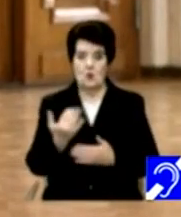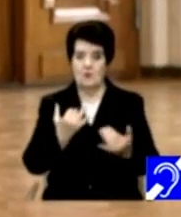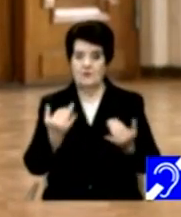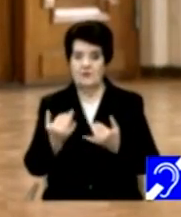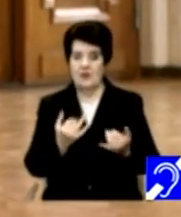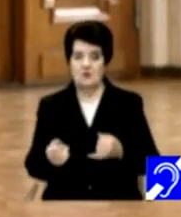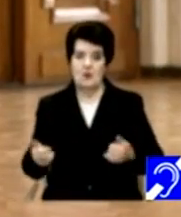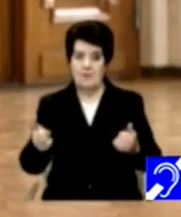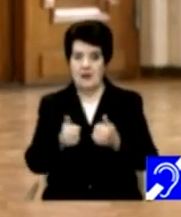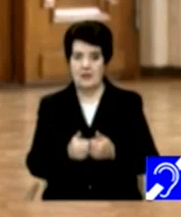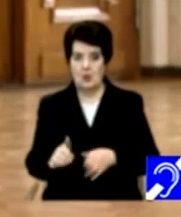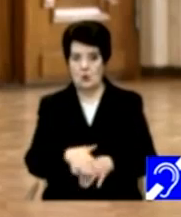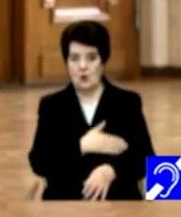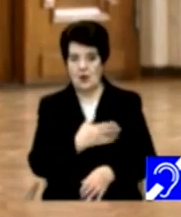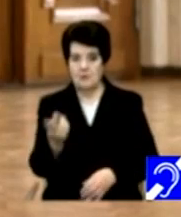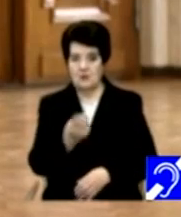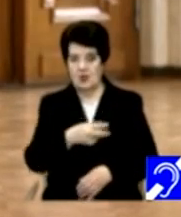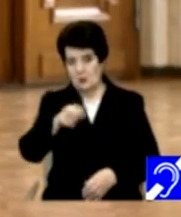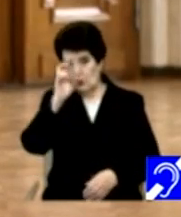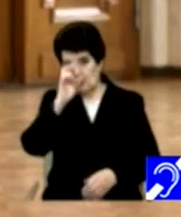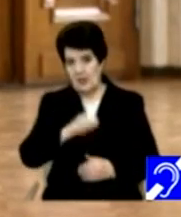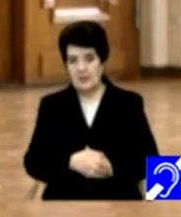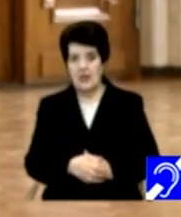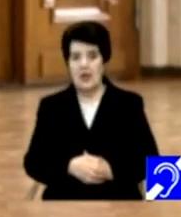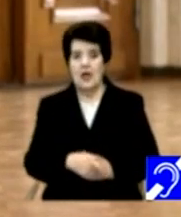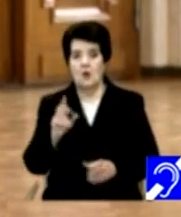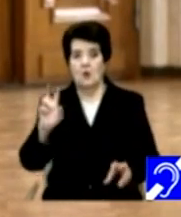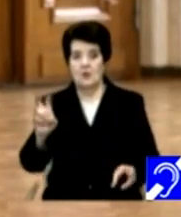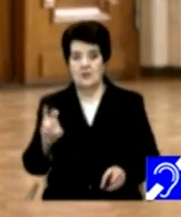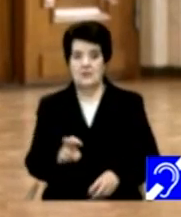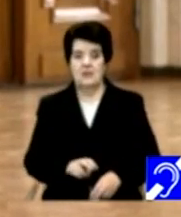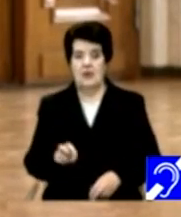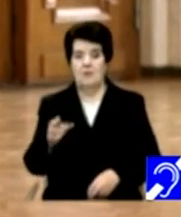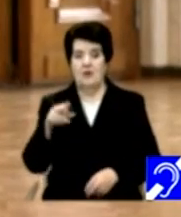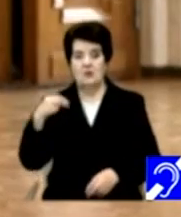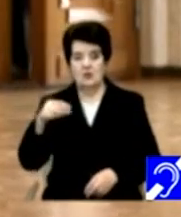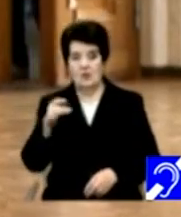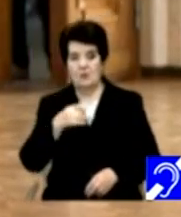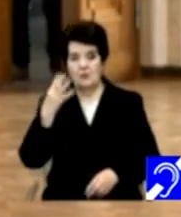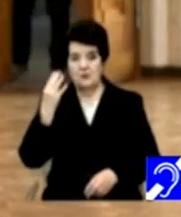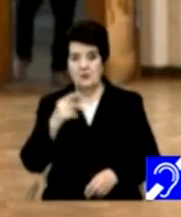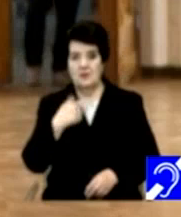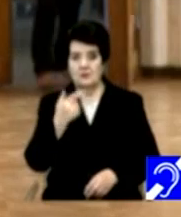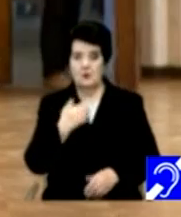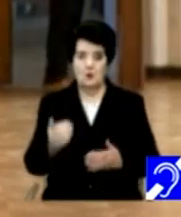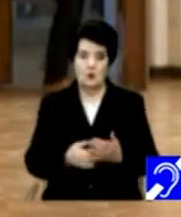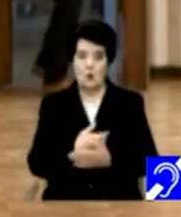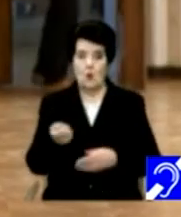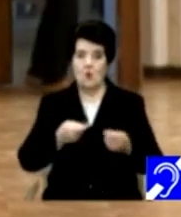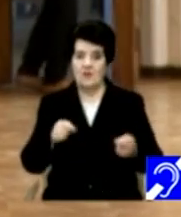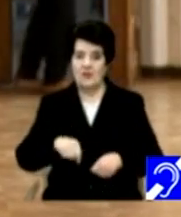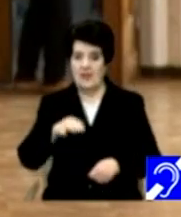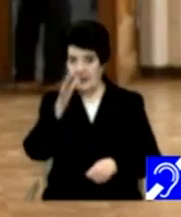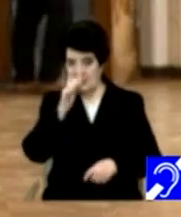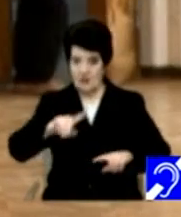și parteneriate durabile între cele două state. În context, președintele Republicii Moldova a declarat că noul guvern de la Chișinău